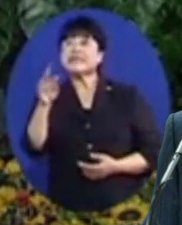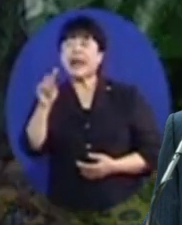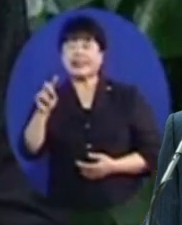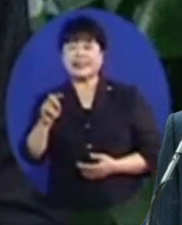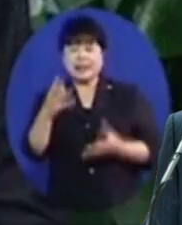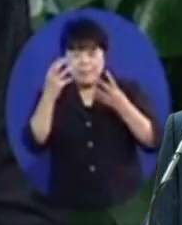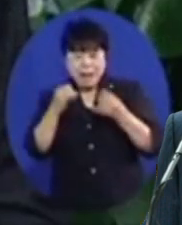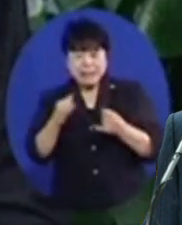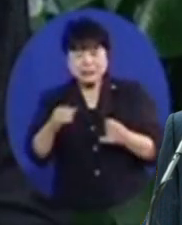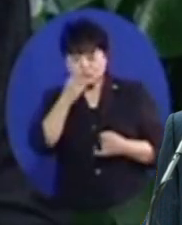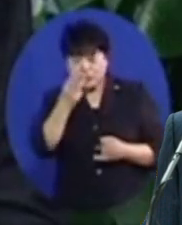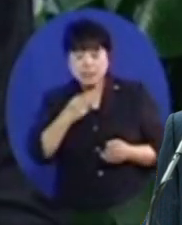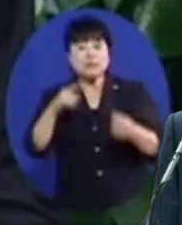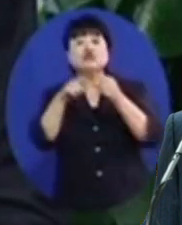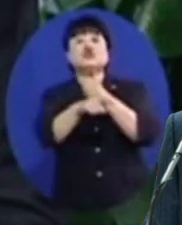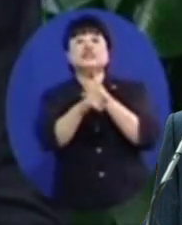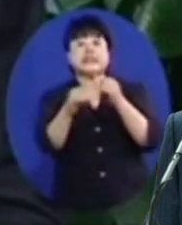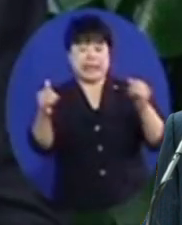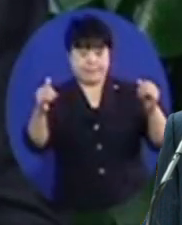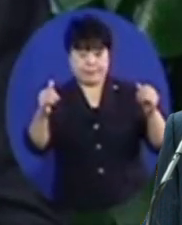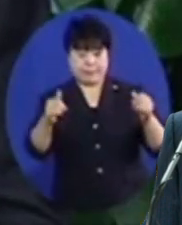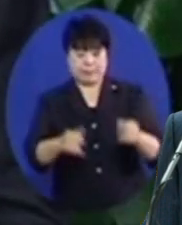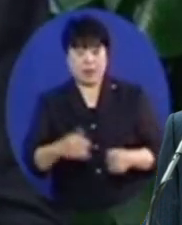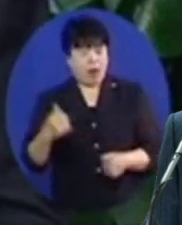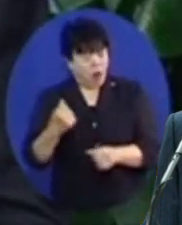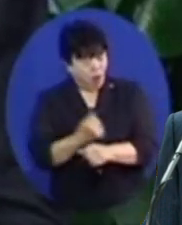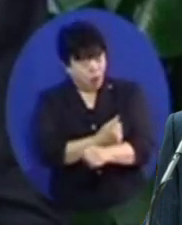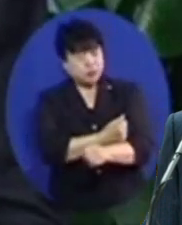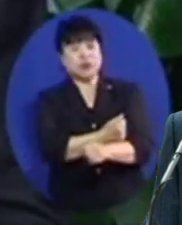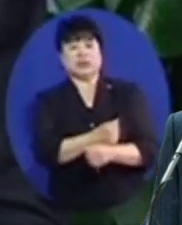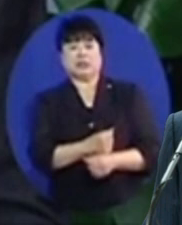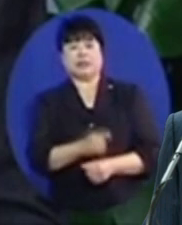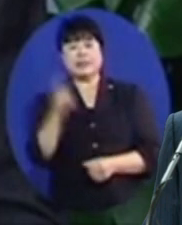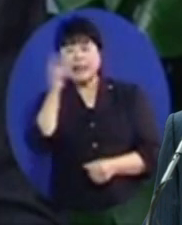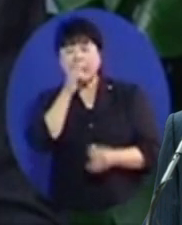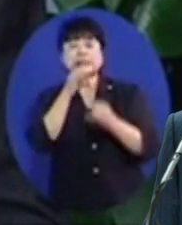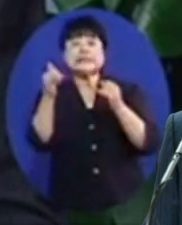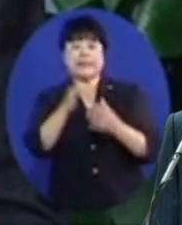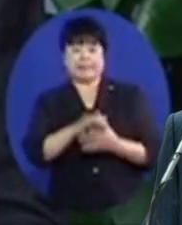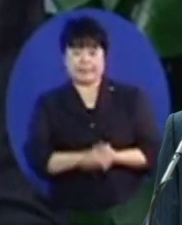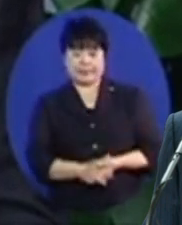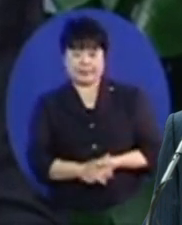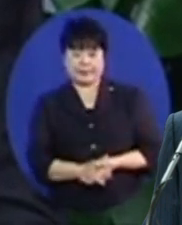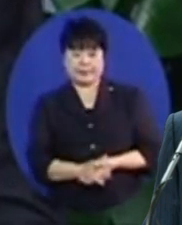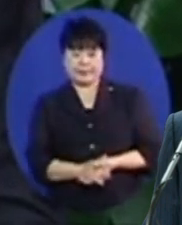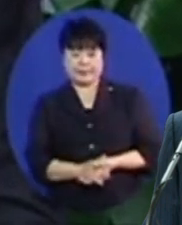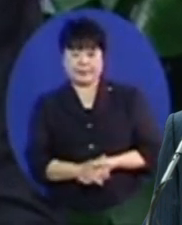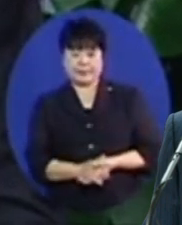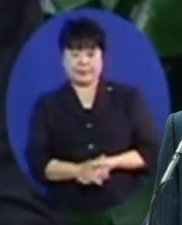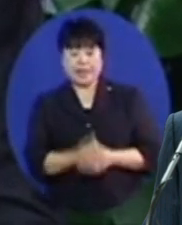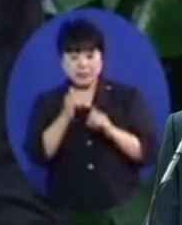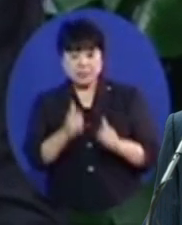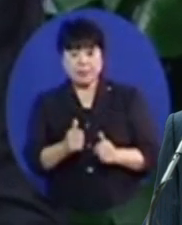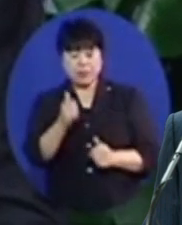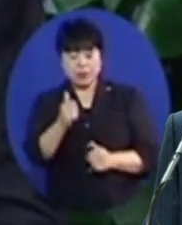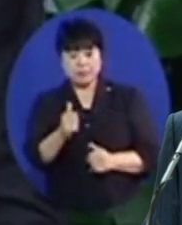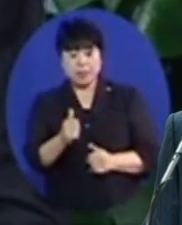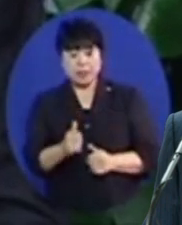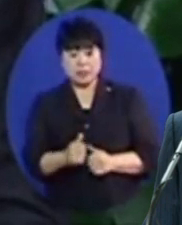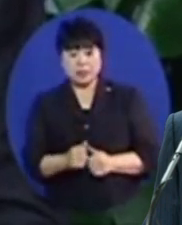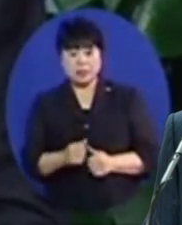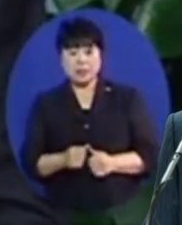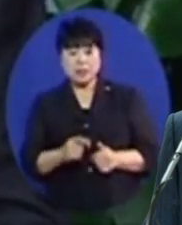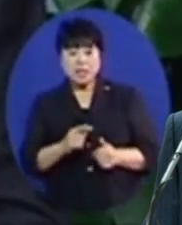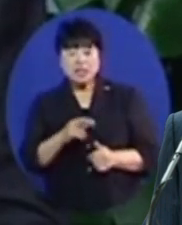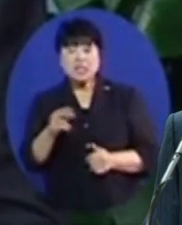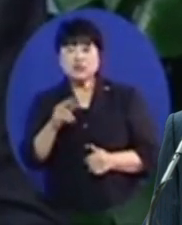수백만 유대인을 죽인 사람입니다. 엄청난 악한 사람이었습니다. 재판관의 말에 디무르는 한참